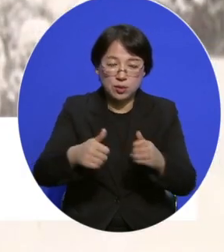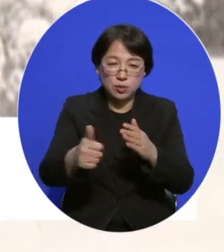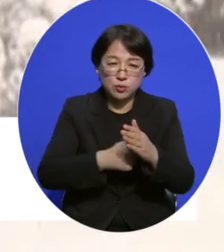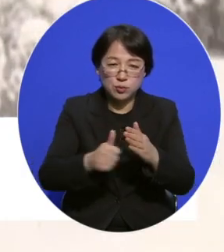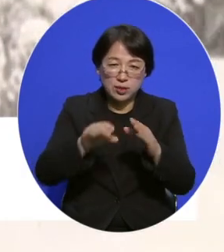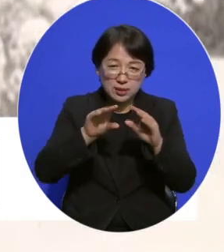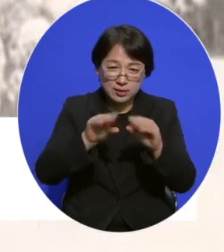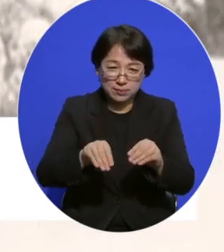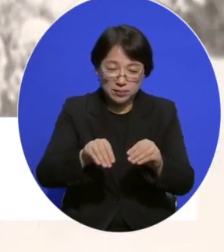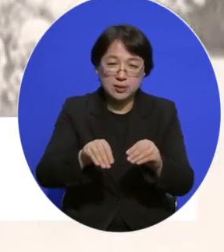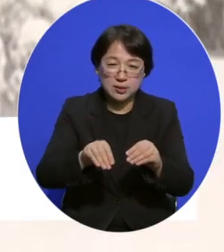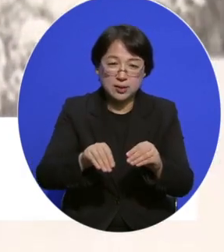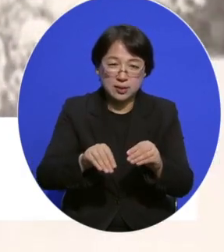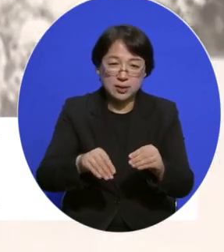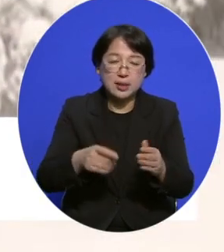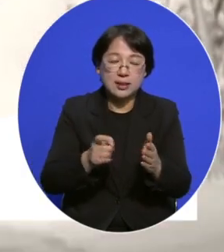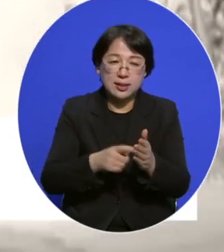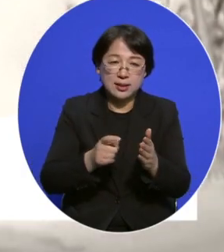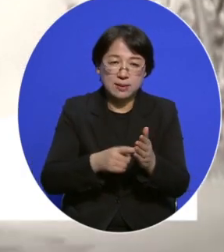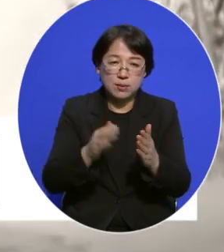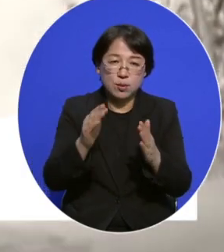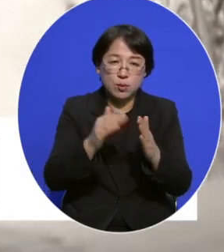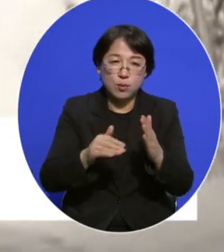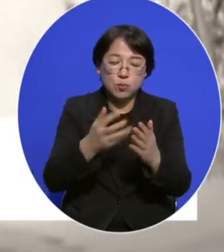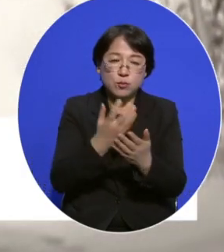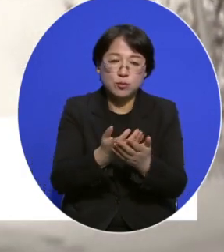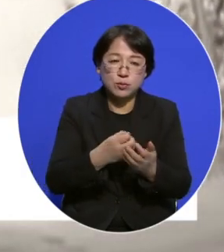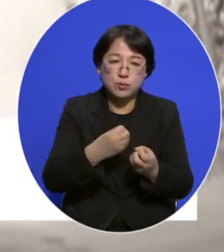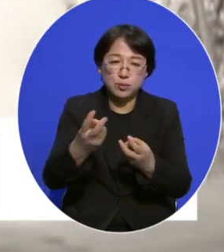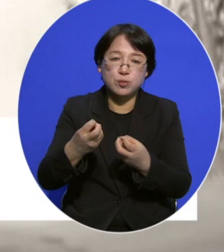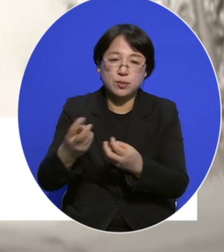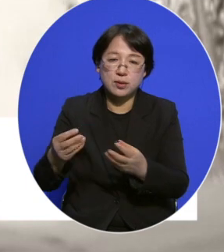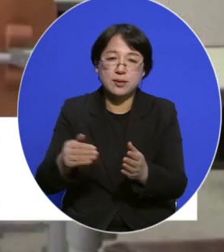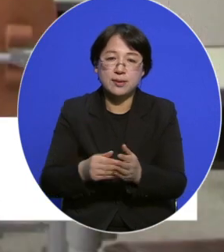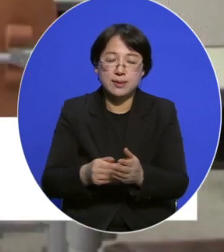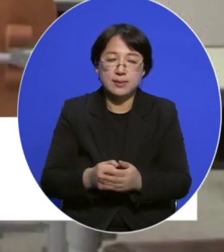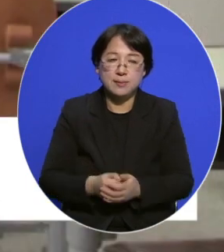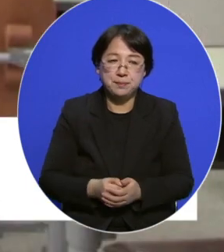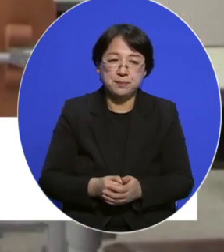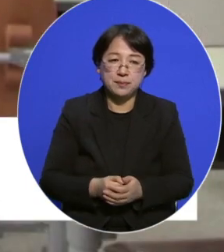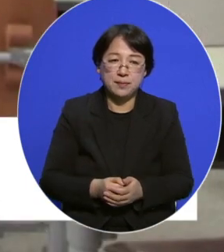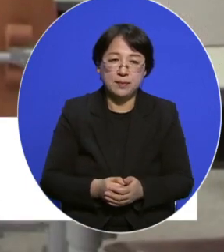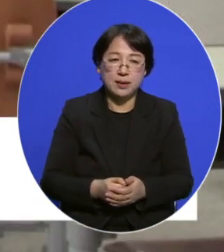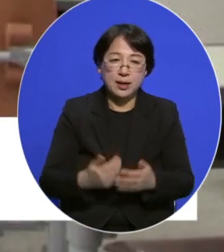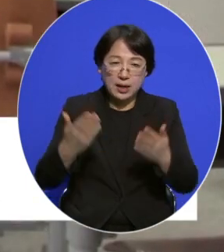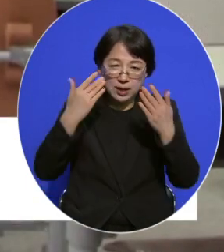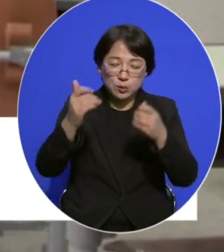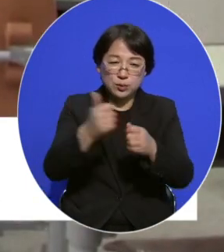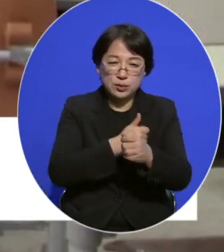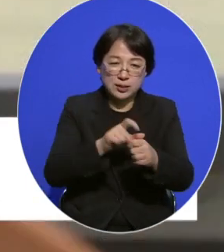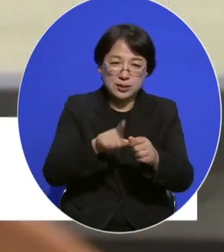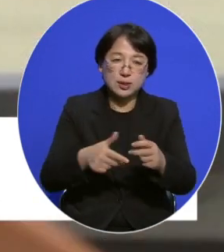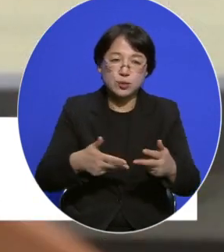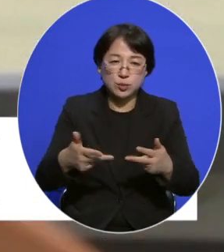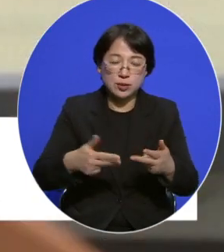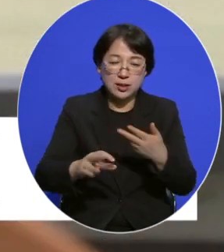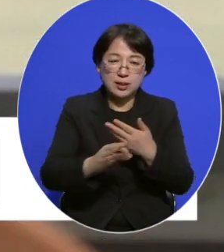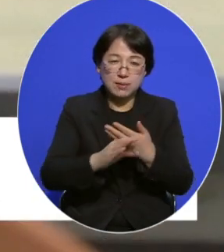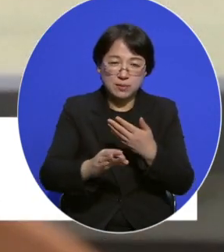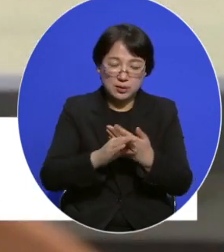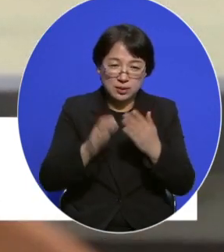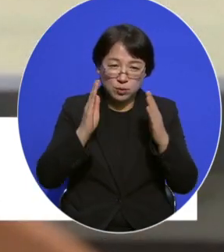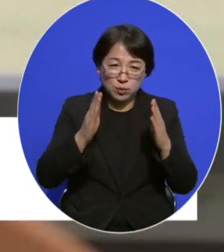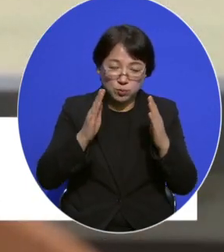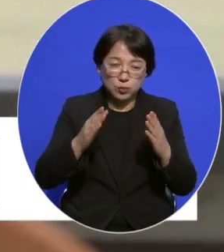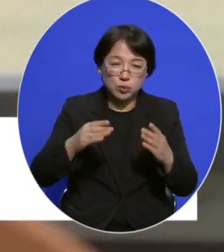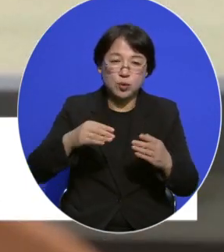내용의 긴급공문을 각 시도교육청에 보냈습니다. 또 등 학교 시간을 조정하거나 임시 휴업을 하는 등 학사 운영을 조정할